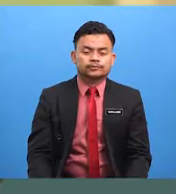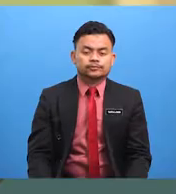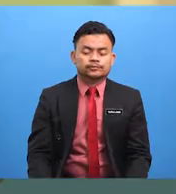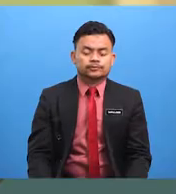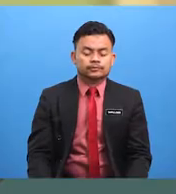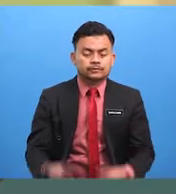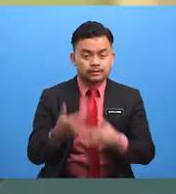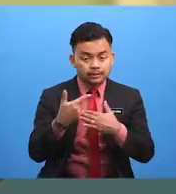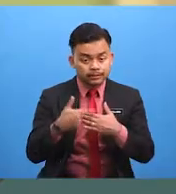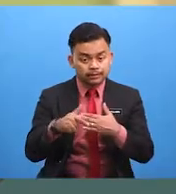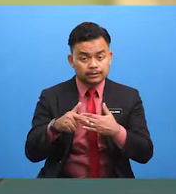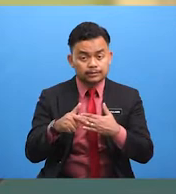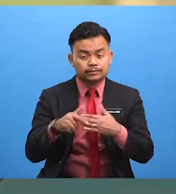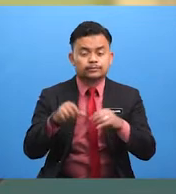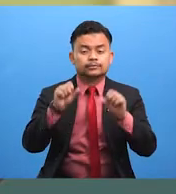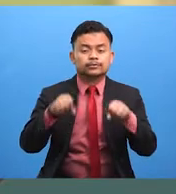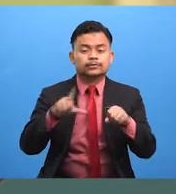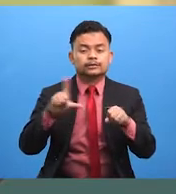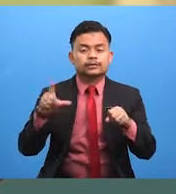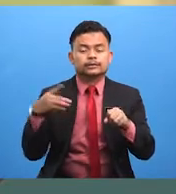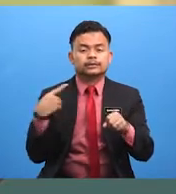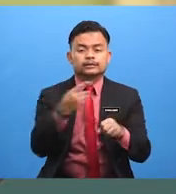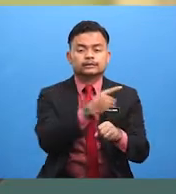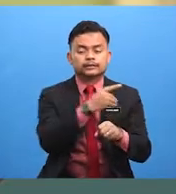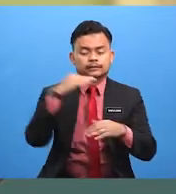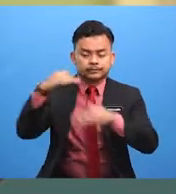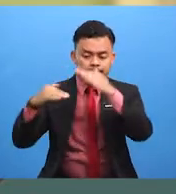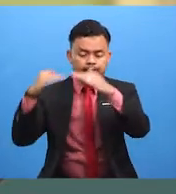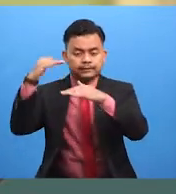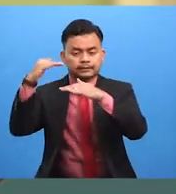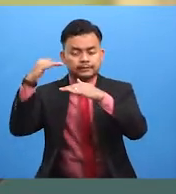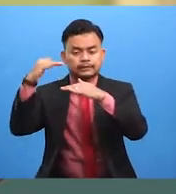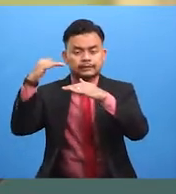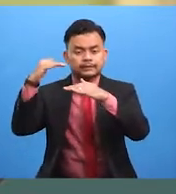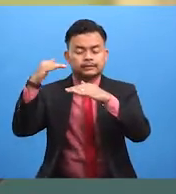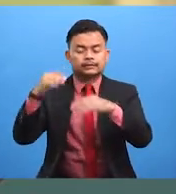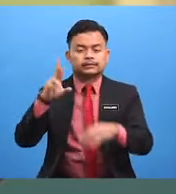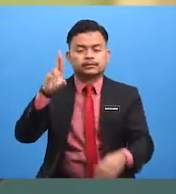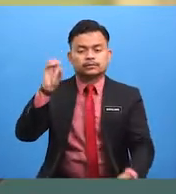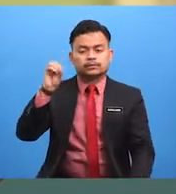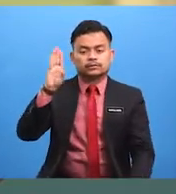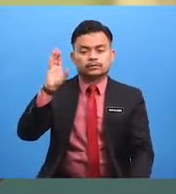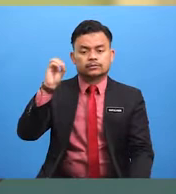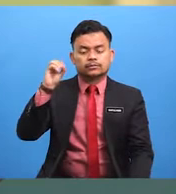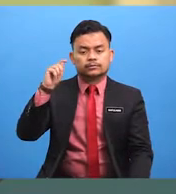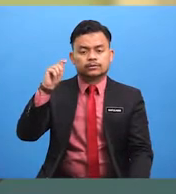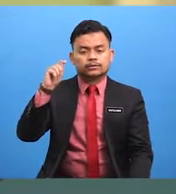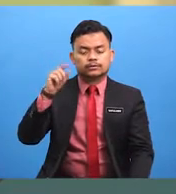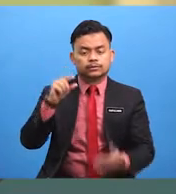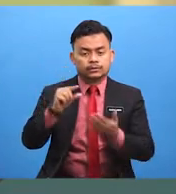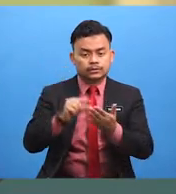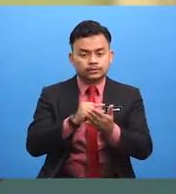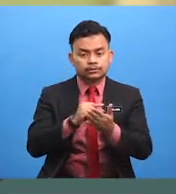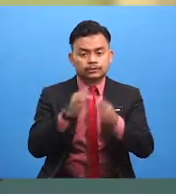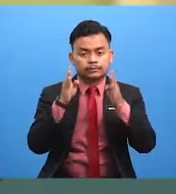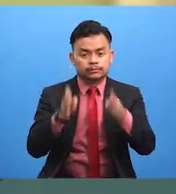Selepas itu, bolehlah kita membina robot tersebut menggunakan bongkah asas yang